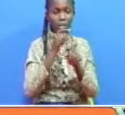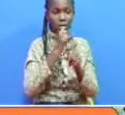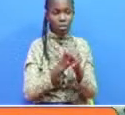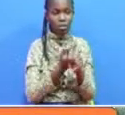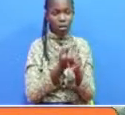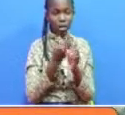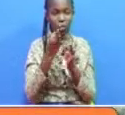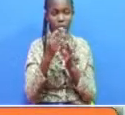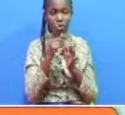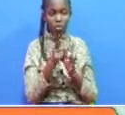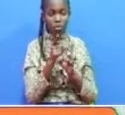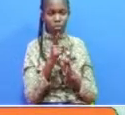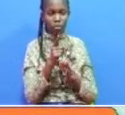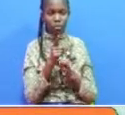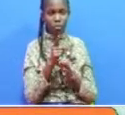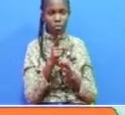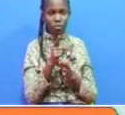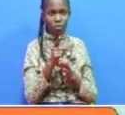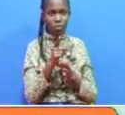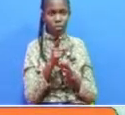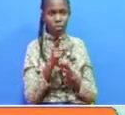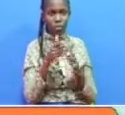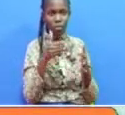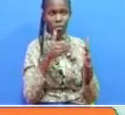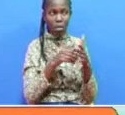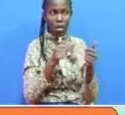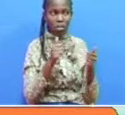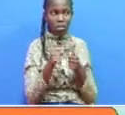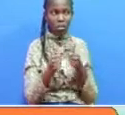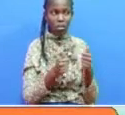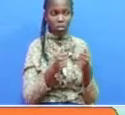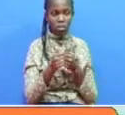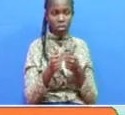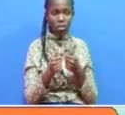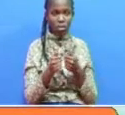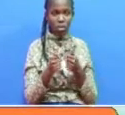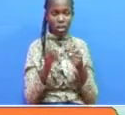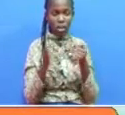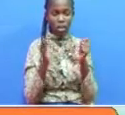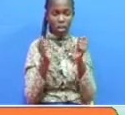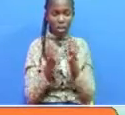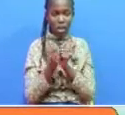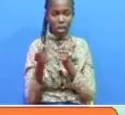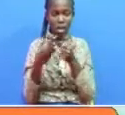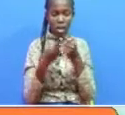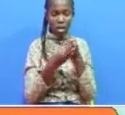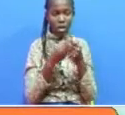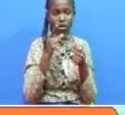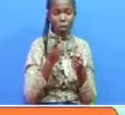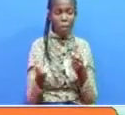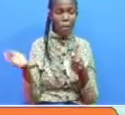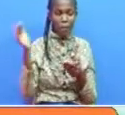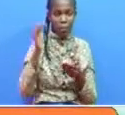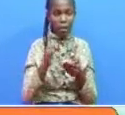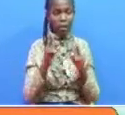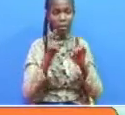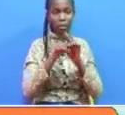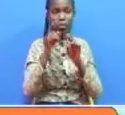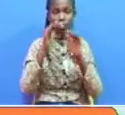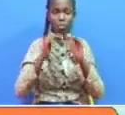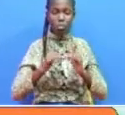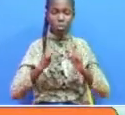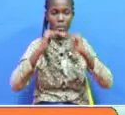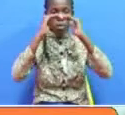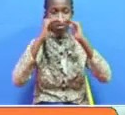if you are sacked by this administration, on 10th of August, we will reinstate you and we will promote